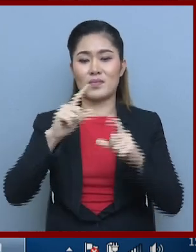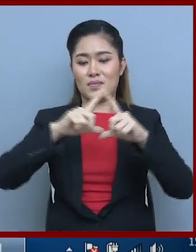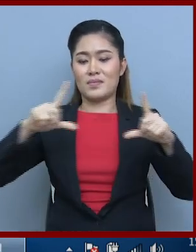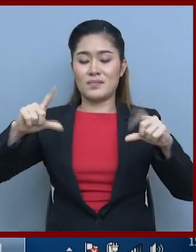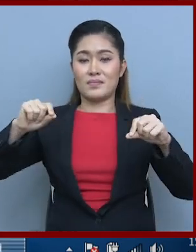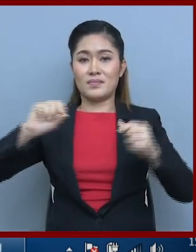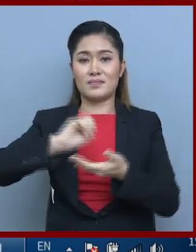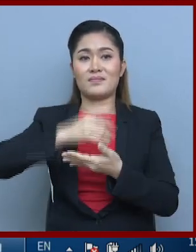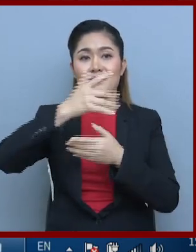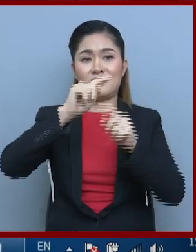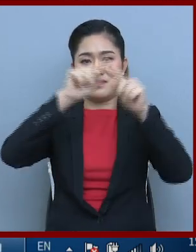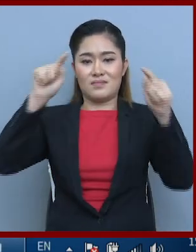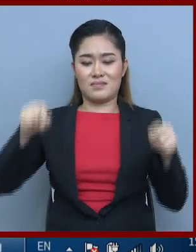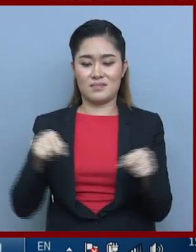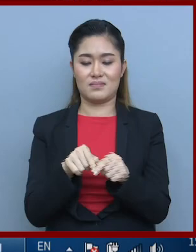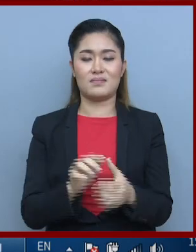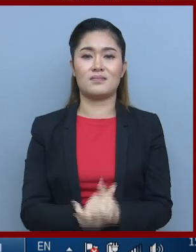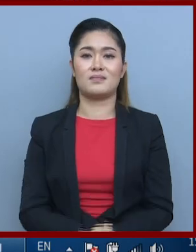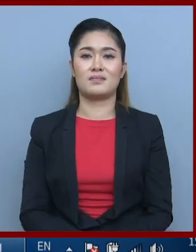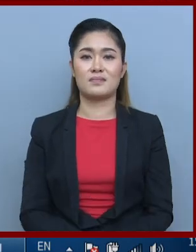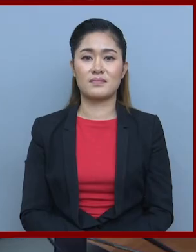รเจกต์ขึ้นมา